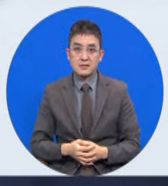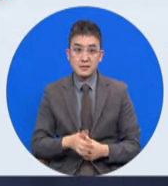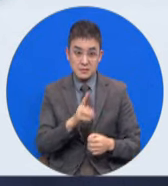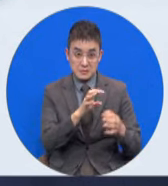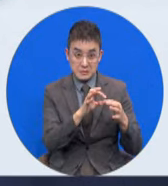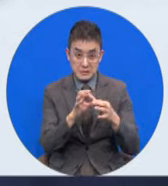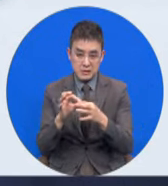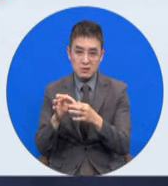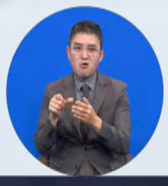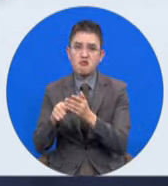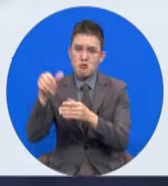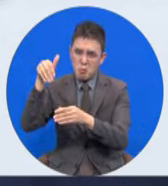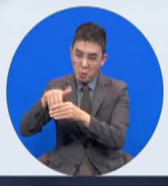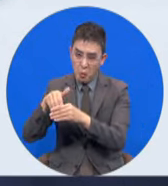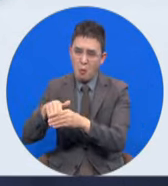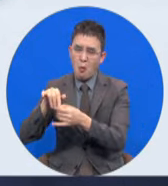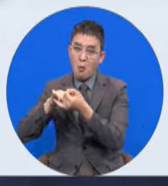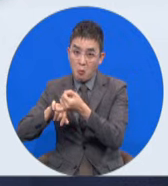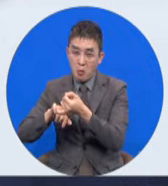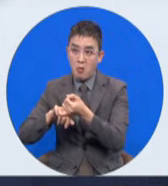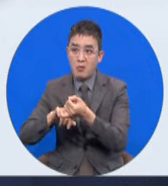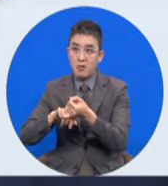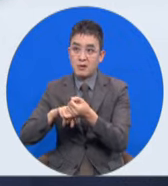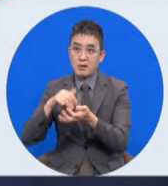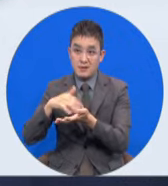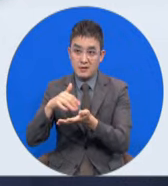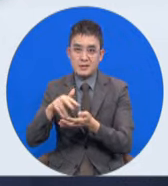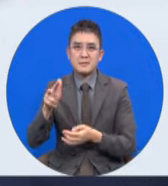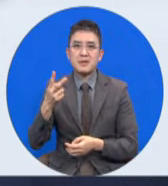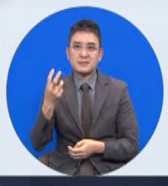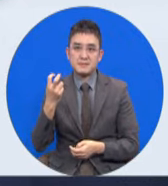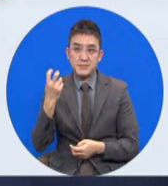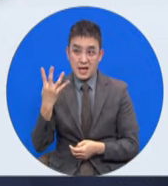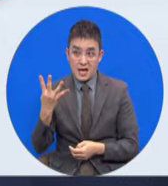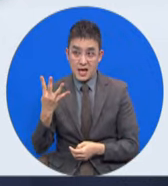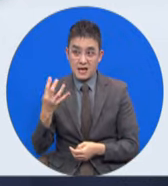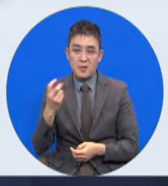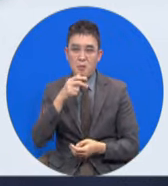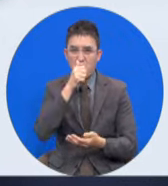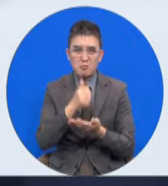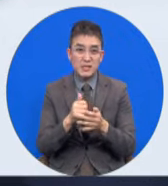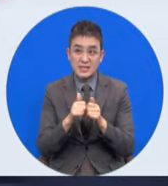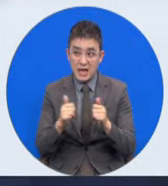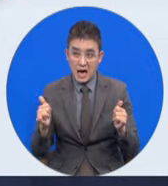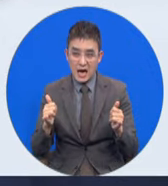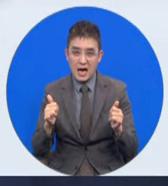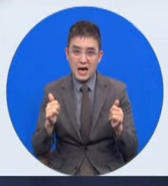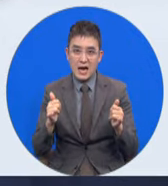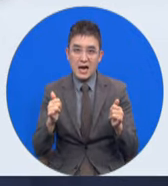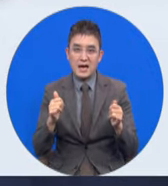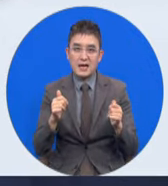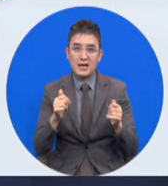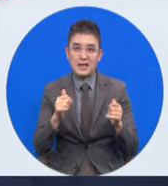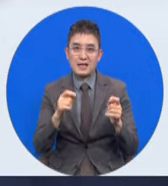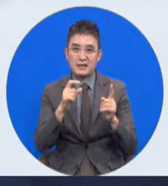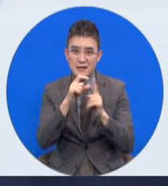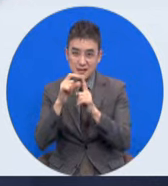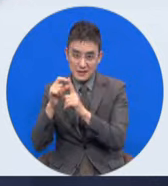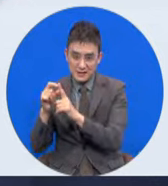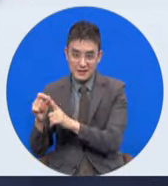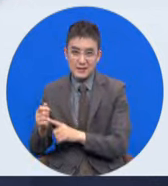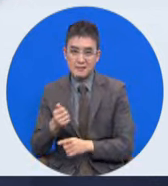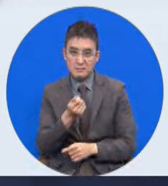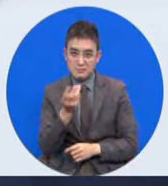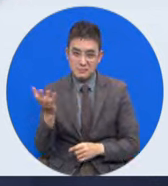얘기가 724차례로 그 다음에 많았습니다. 그 다음에 역시 범죄자 그리고 등등등등등